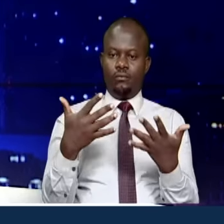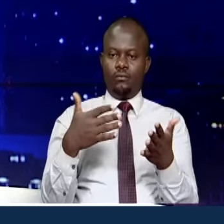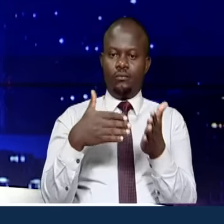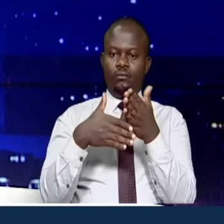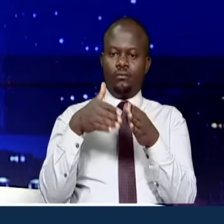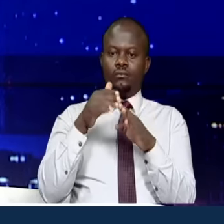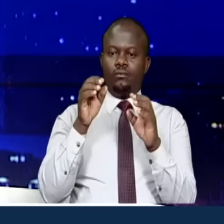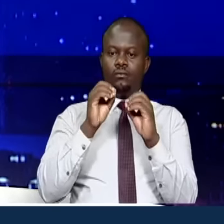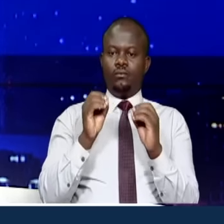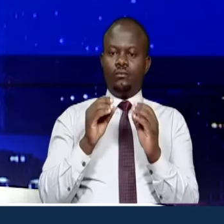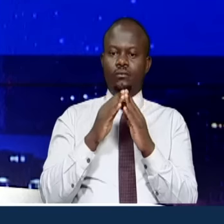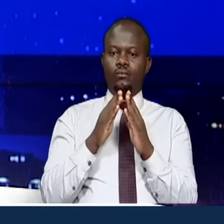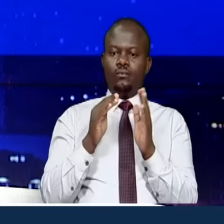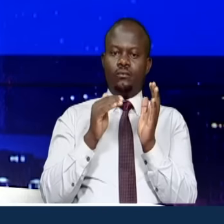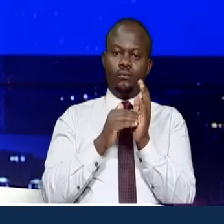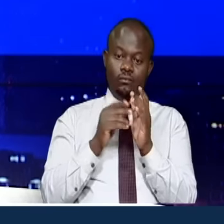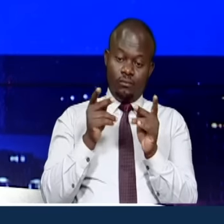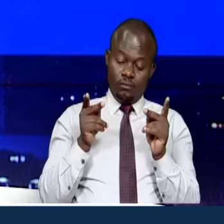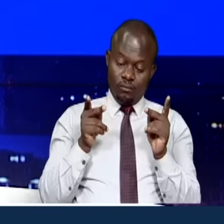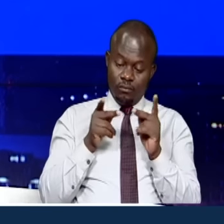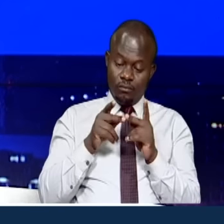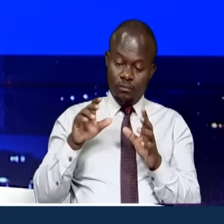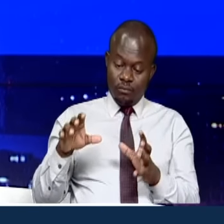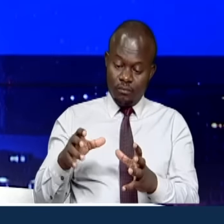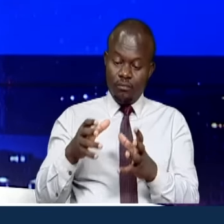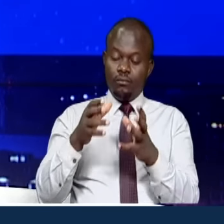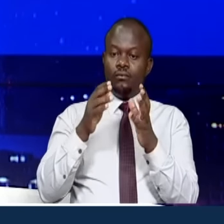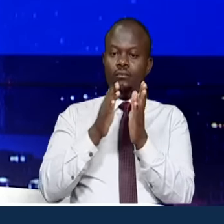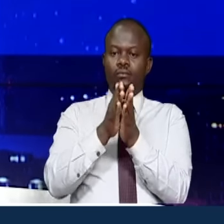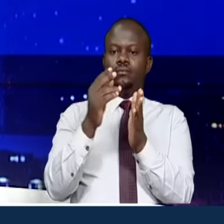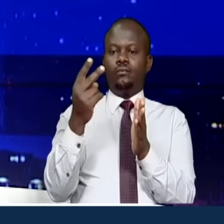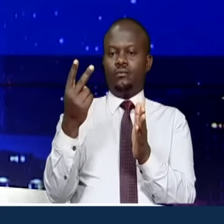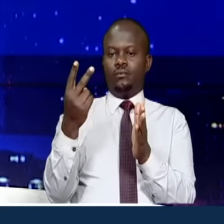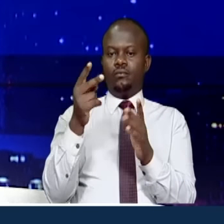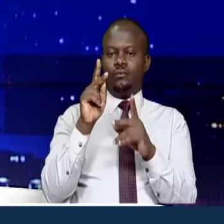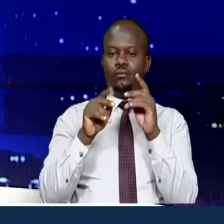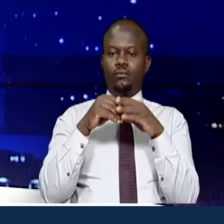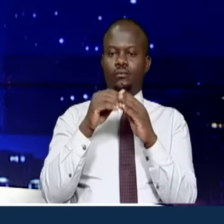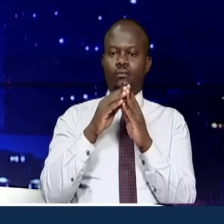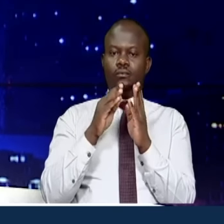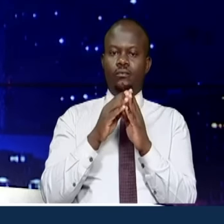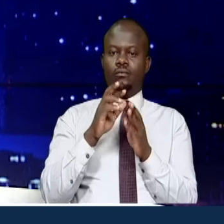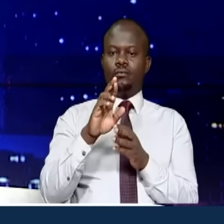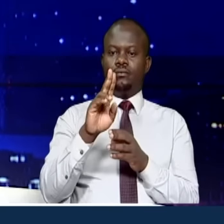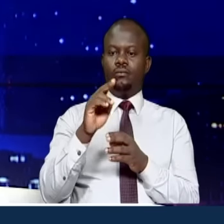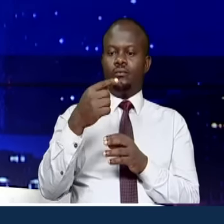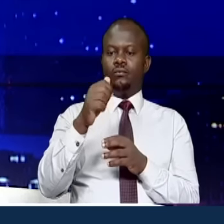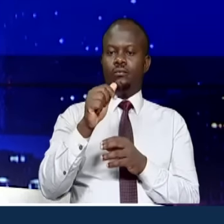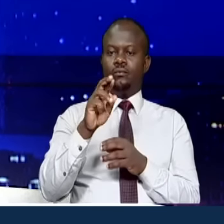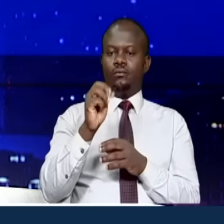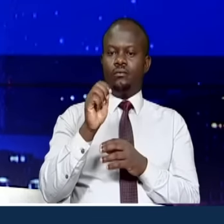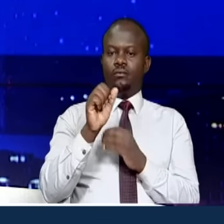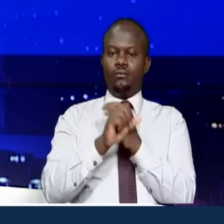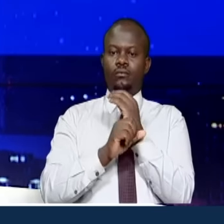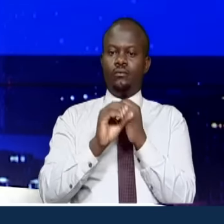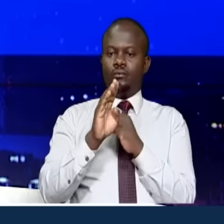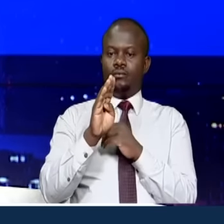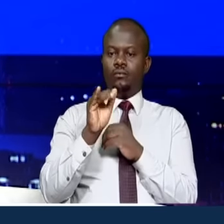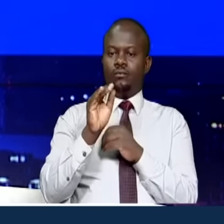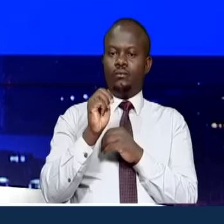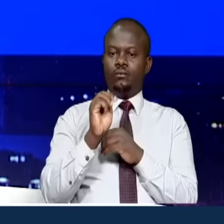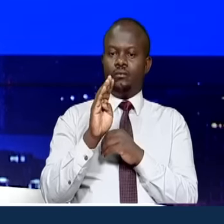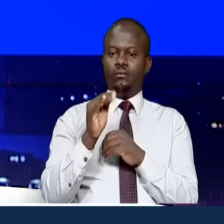ibiro by'umudugudu ndetse n'ivomo n'amavomo rusange abiri. Abaturage bo mu mudugudu wa Rugaramani mu murenge wa Byumba baravuga ko kuri